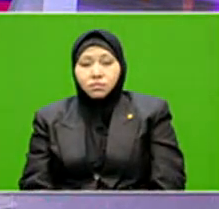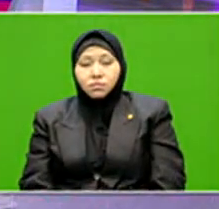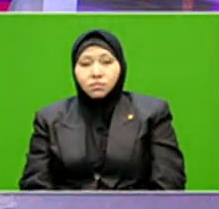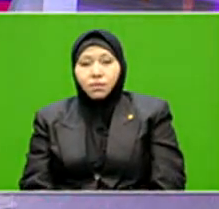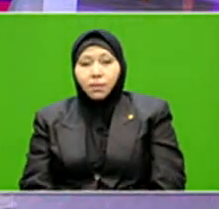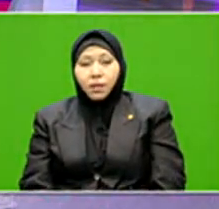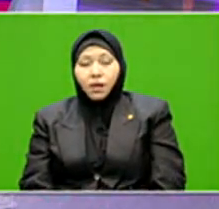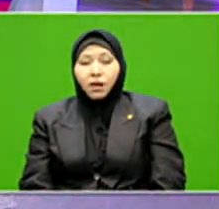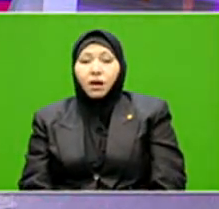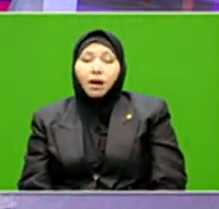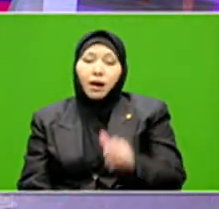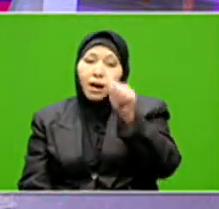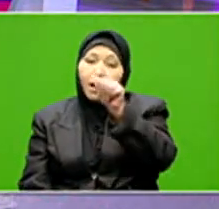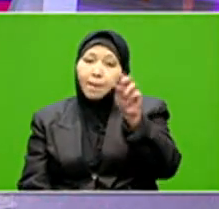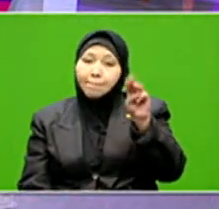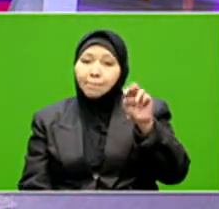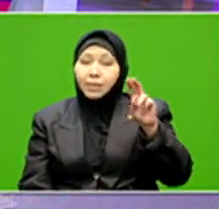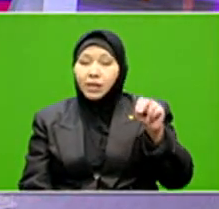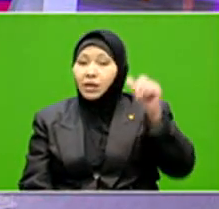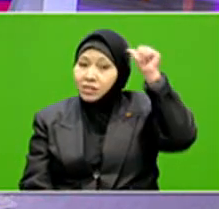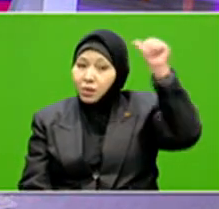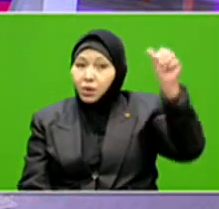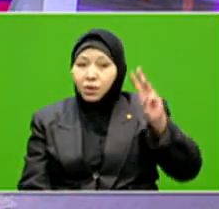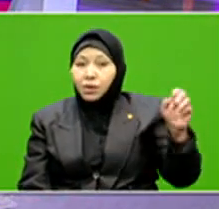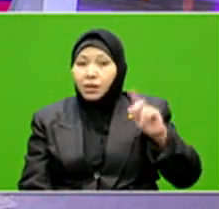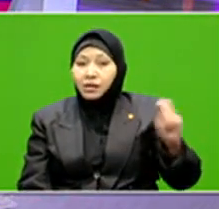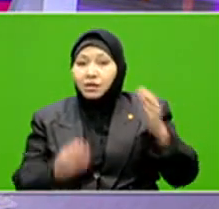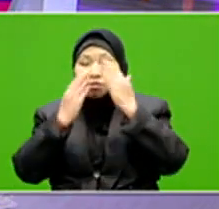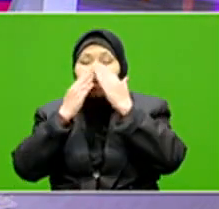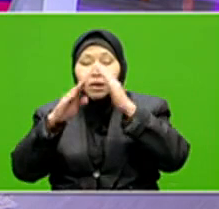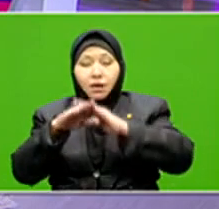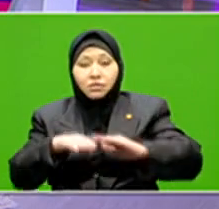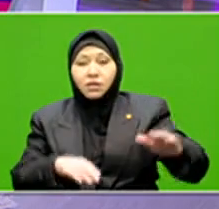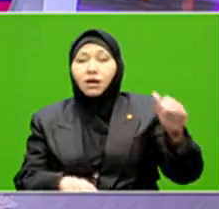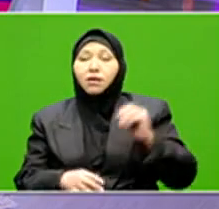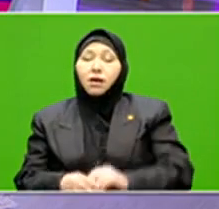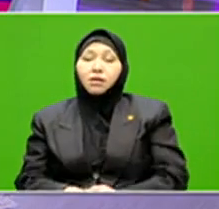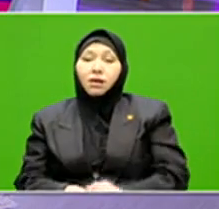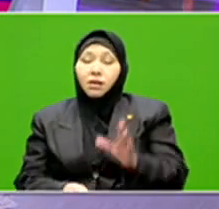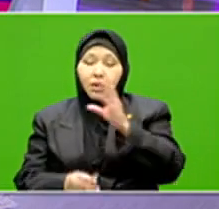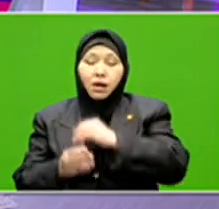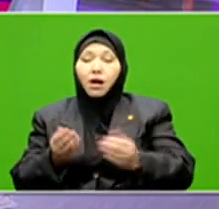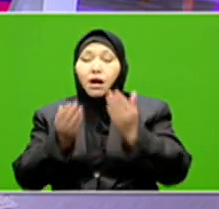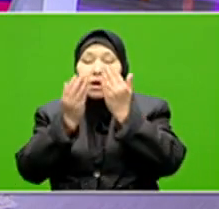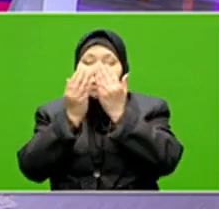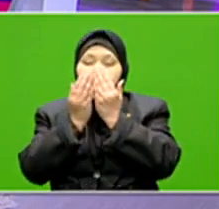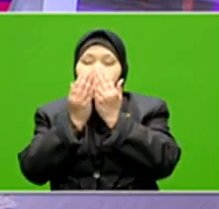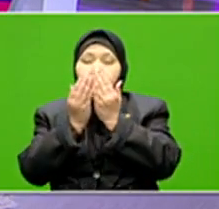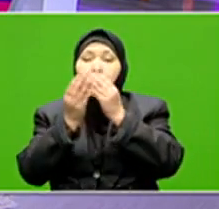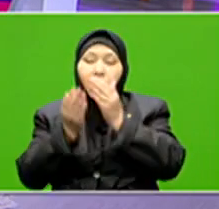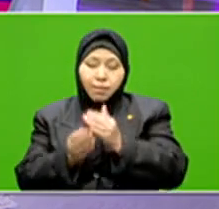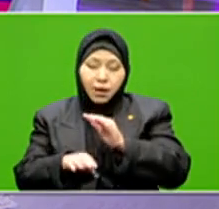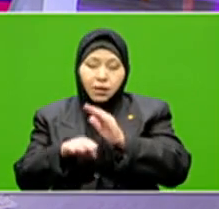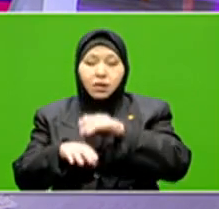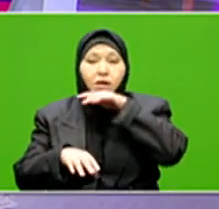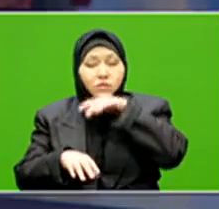الضالين آمين. السلام عليكم ورحمة الله وبركاته. الحمد لله والصلاة والسلام على رسول الله وعلى آله ومن والاه. أشهد أن لا إله إلا الله وأشهد أن